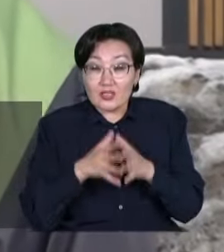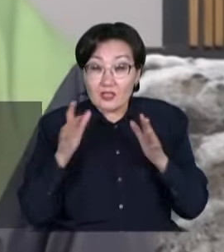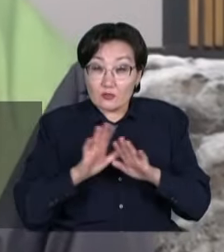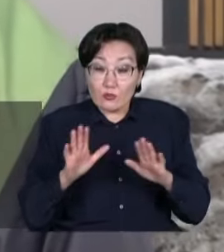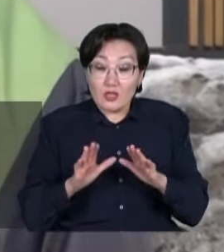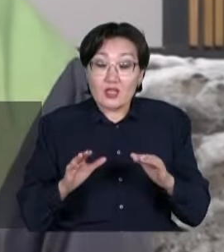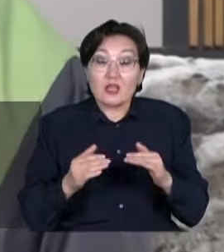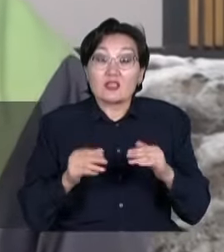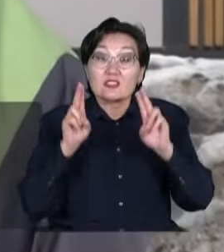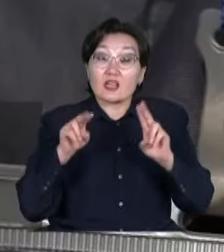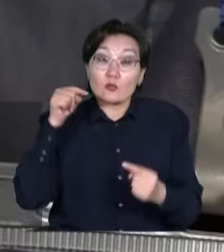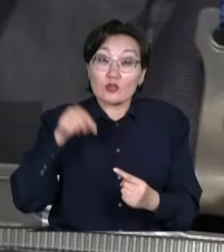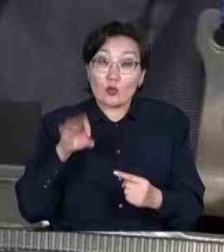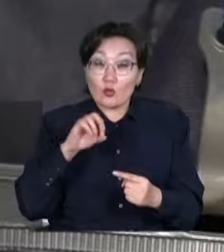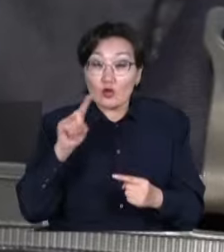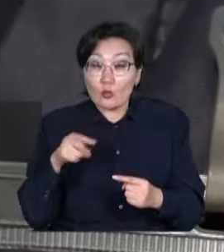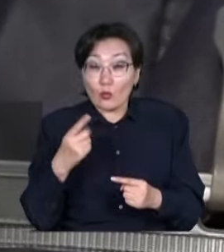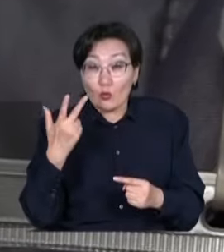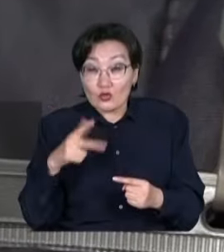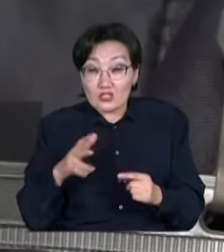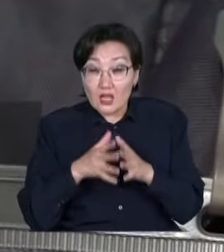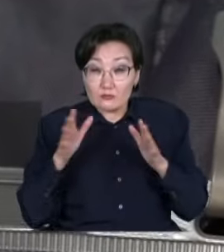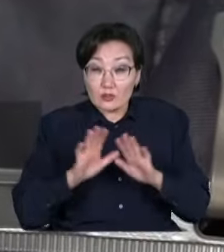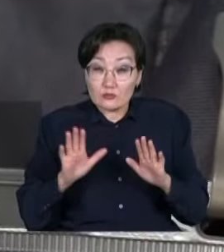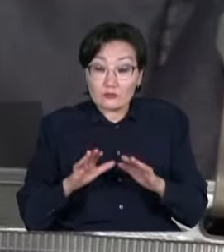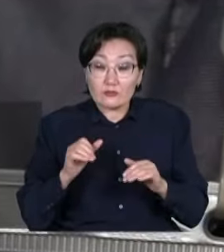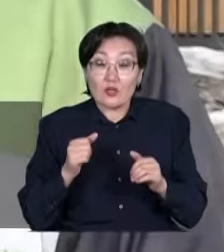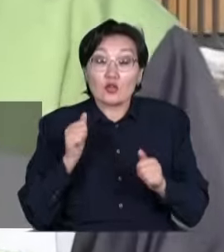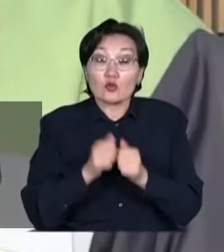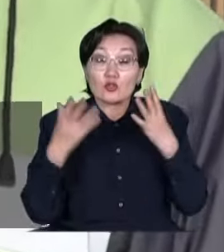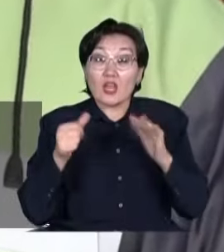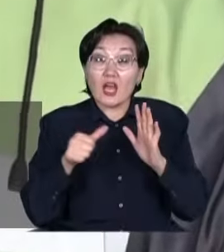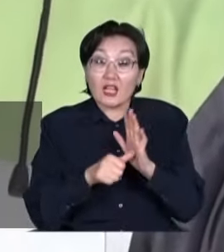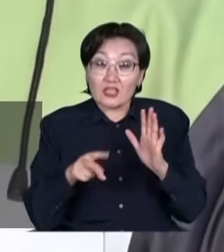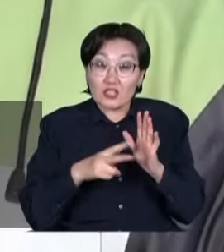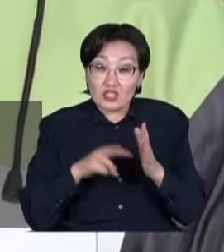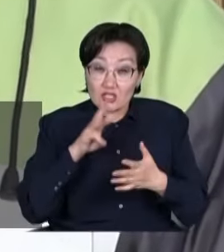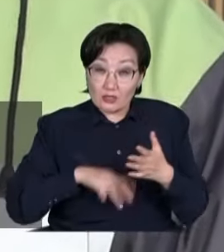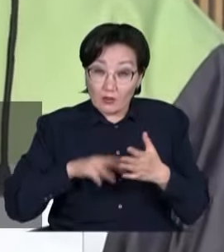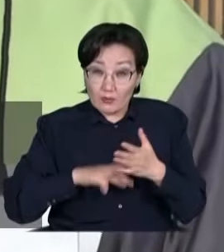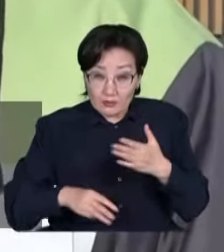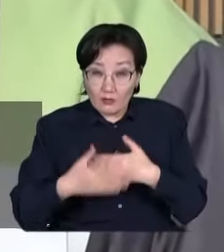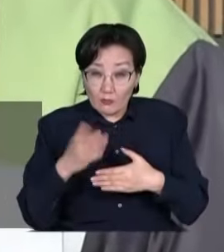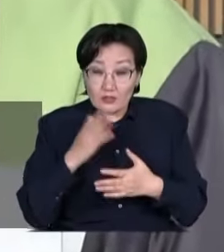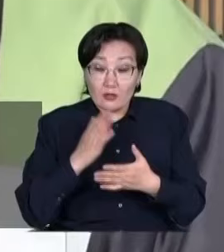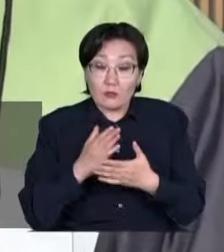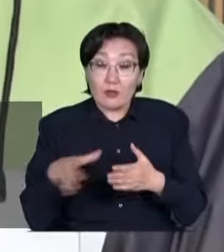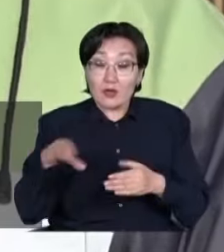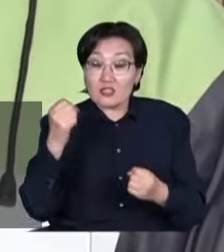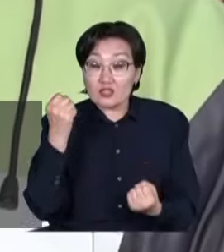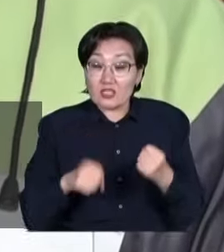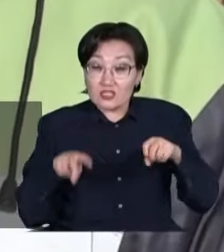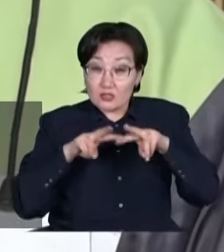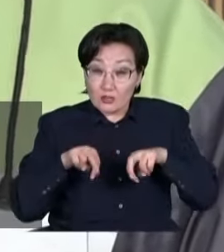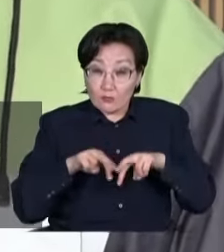бойынша 0,30-дан аспа керек. Күнде 6-7 айыппұл салынып отыр. Ал енді мұнда барлық автокөліктерді